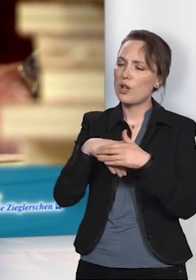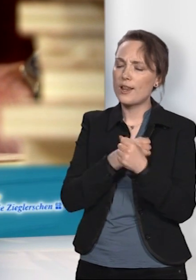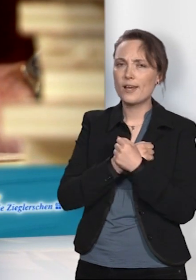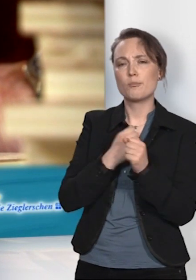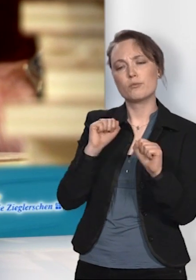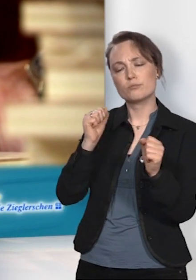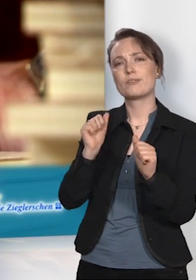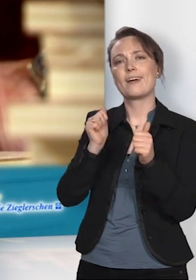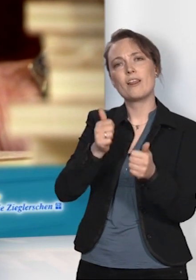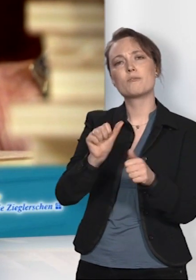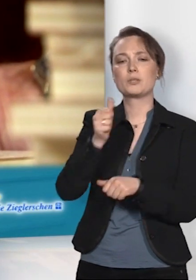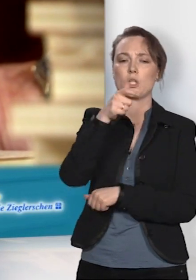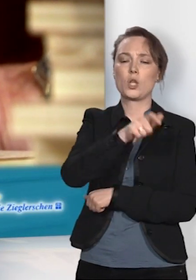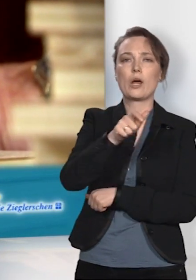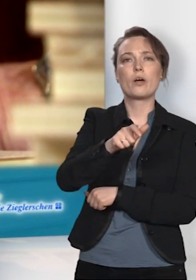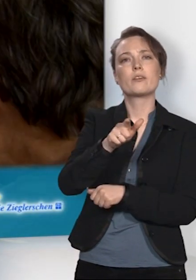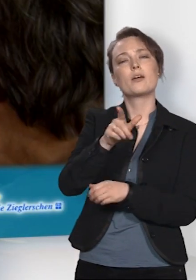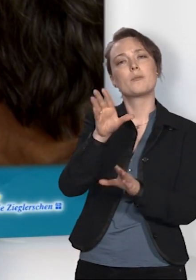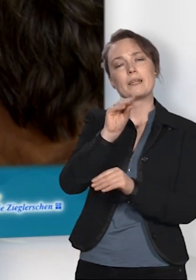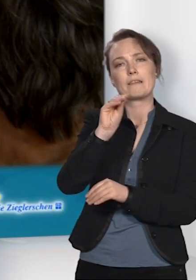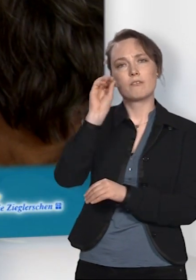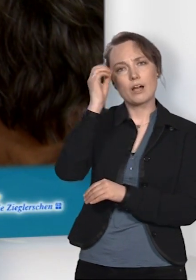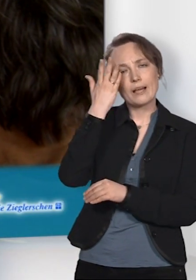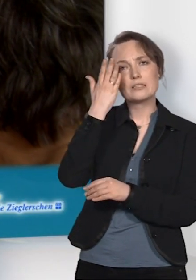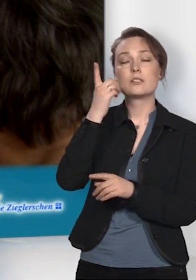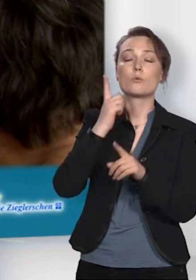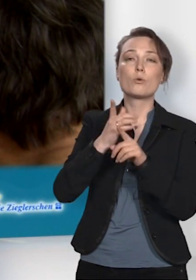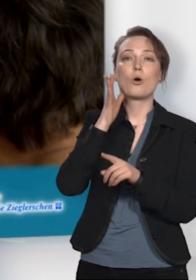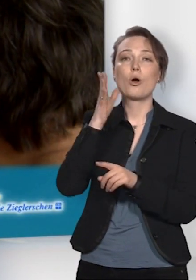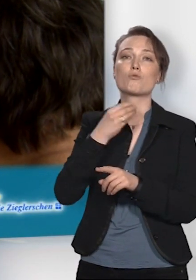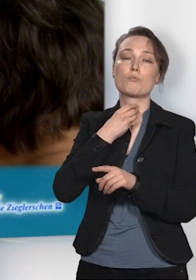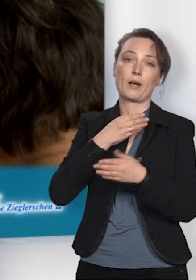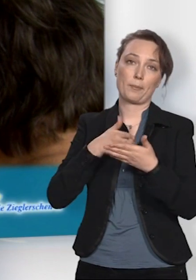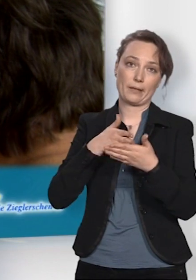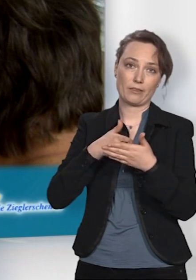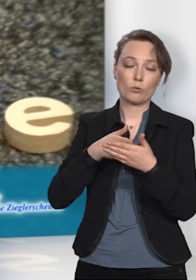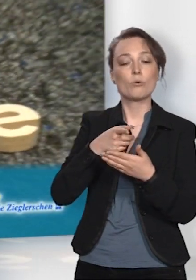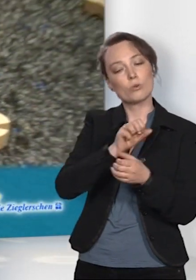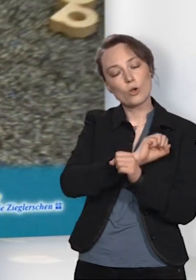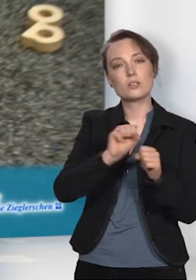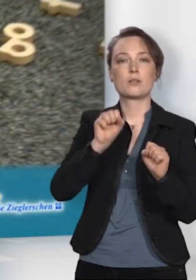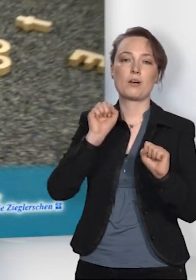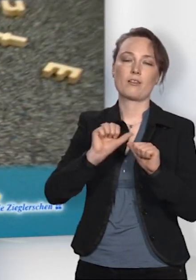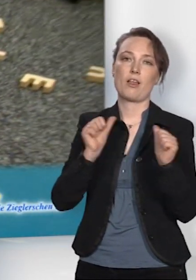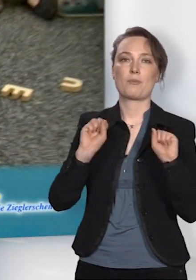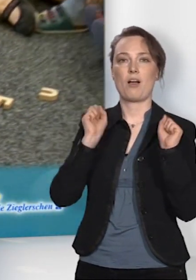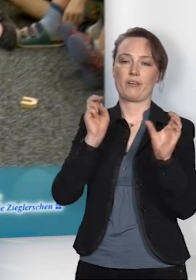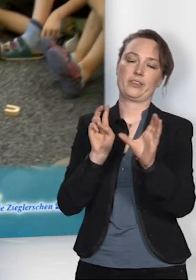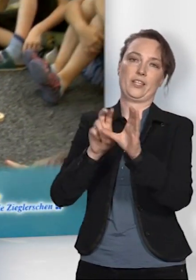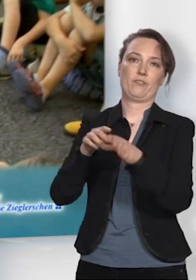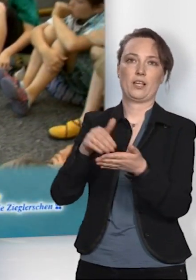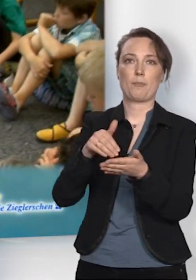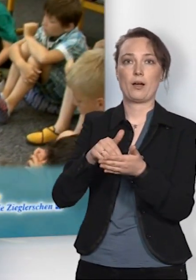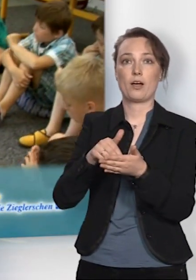sie vor allem Menschen mit geistiger und Hörsprachbehinderung, aktiv am Leben teilzunehmen. Eine große Tradition